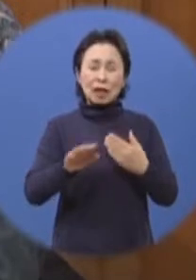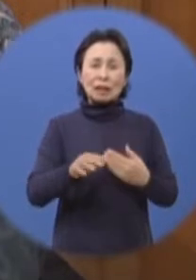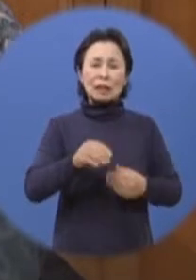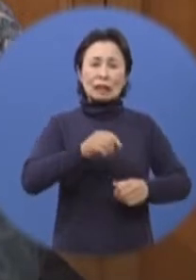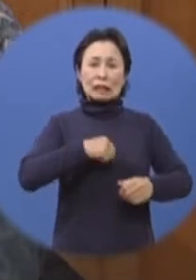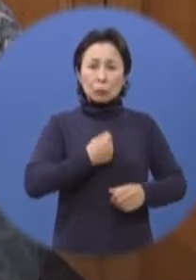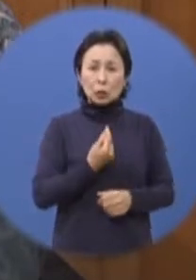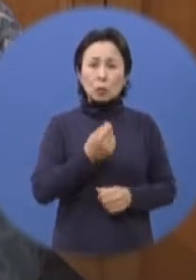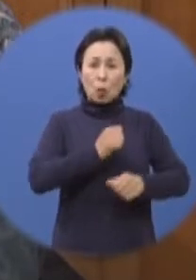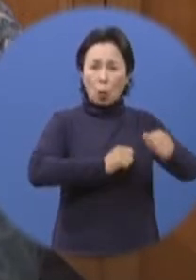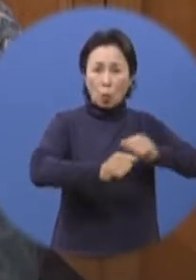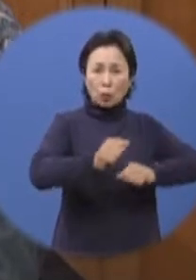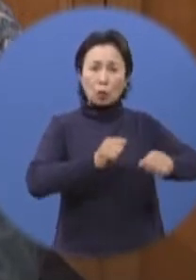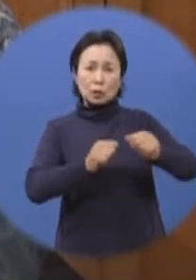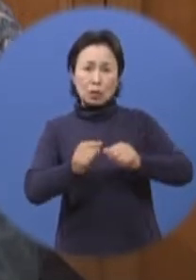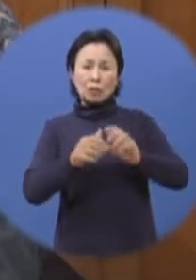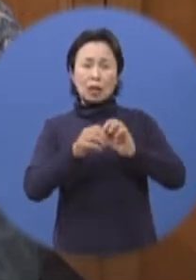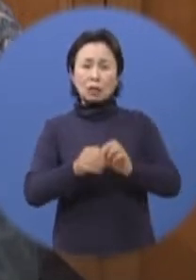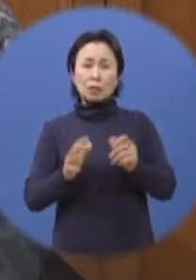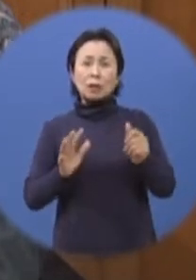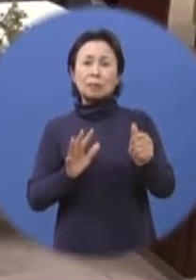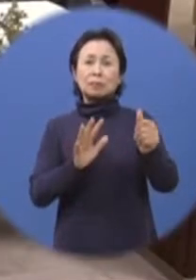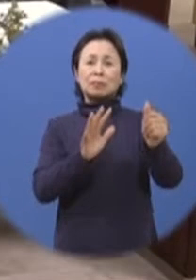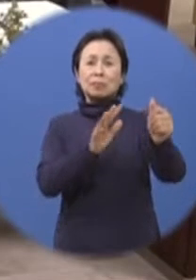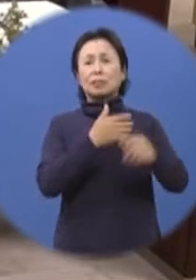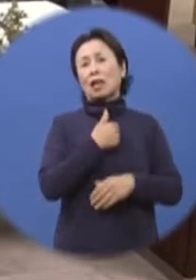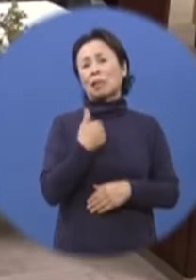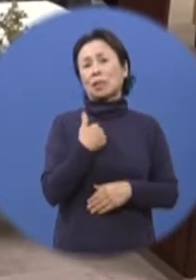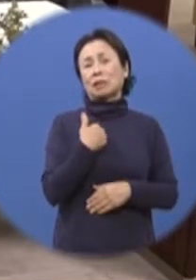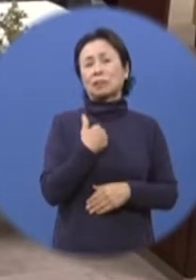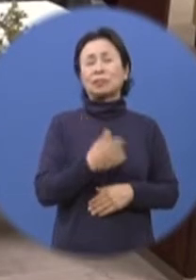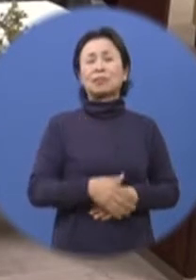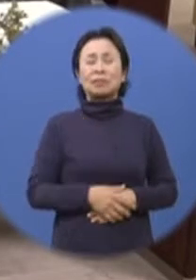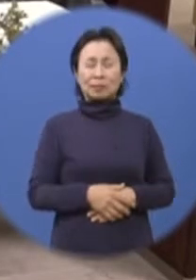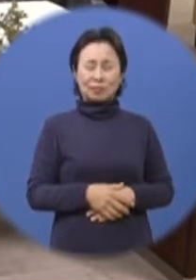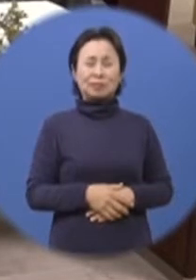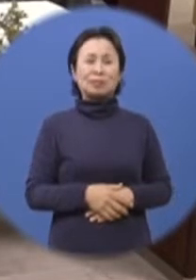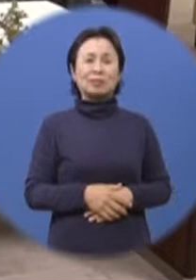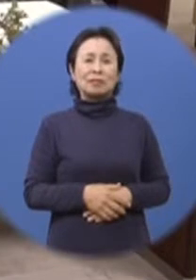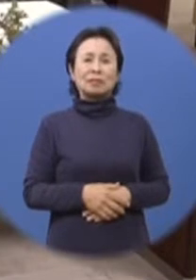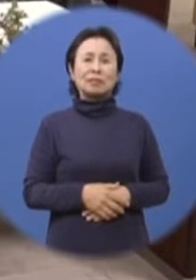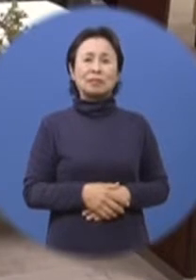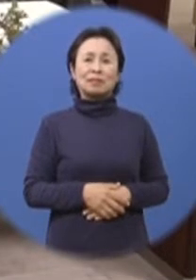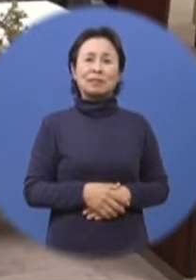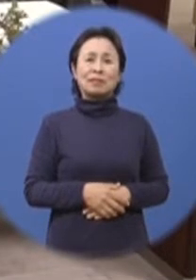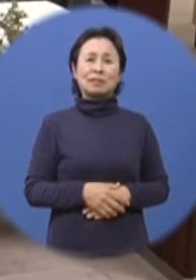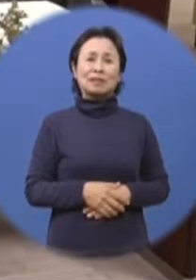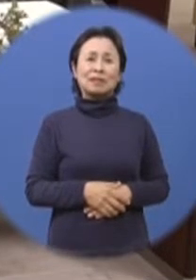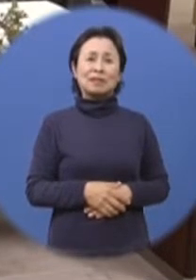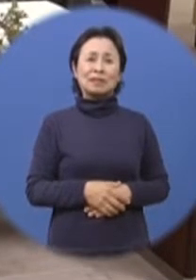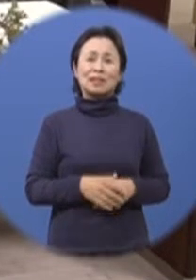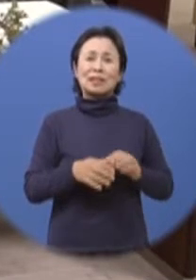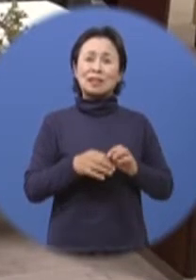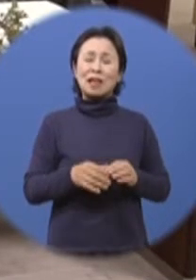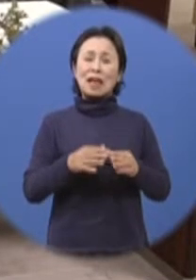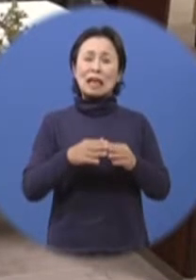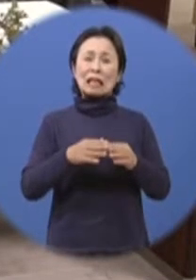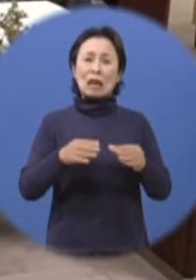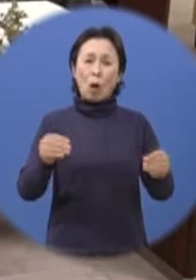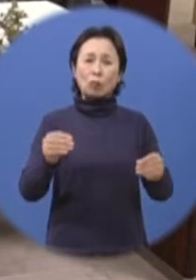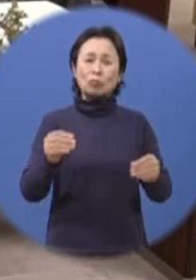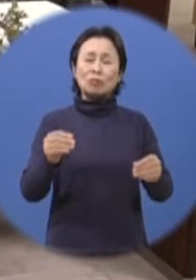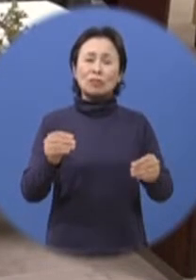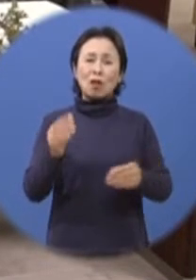動かれるからやっぱりみんなついてきますよねだからそういう意味であの日本国政府もちゃんとあのわかってい